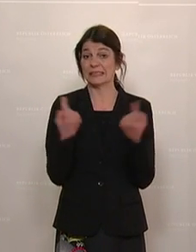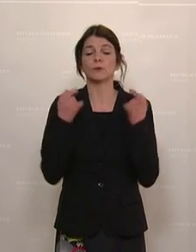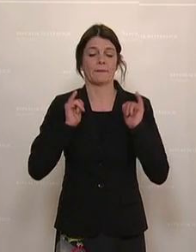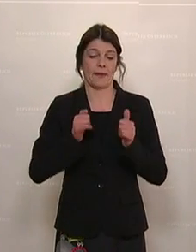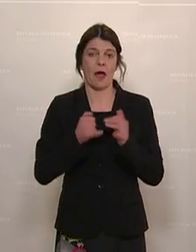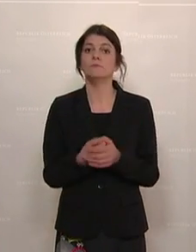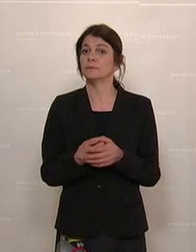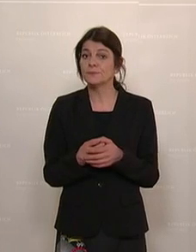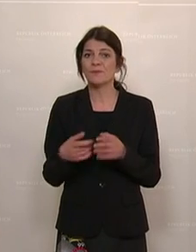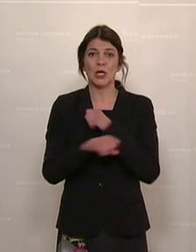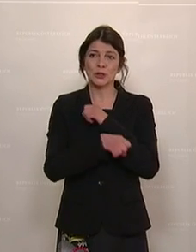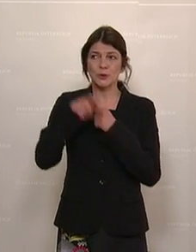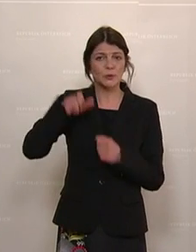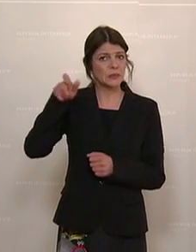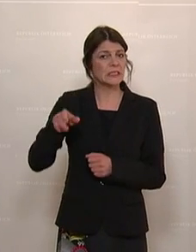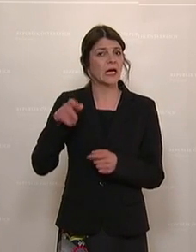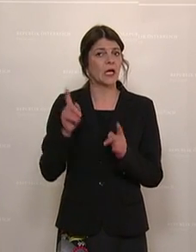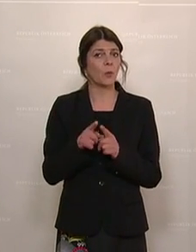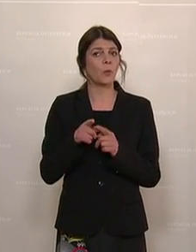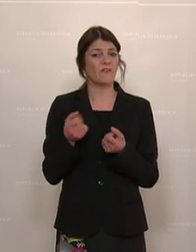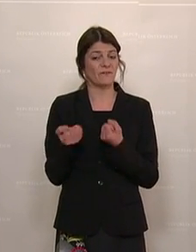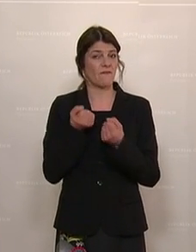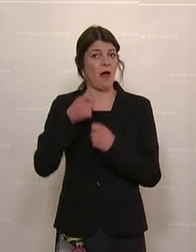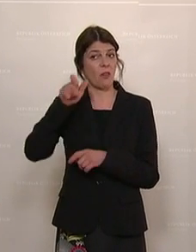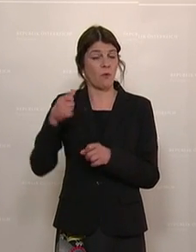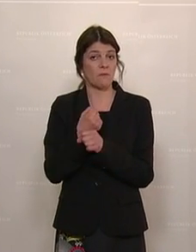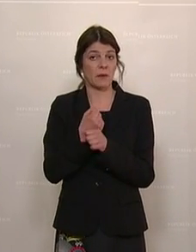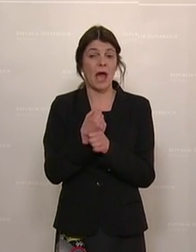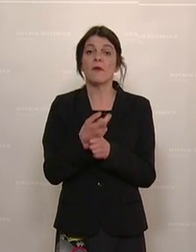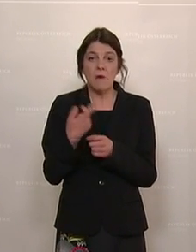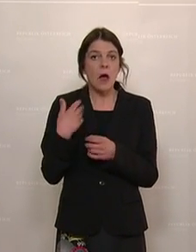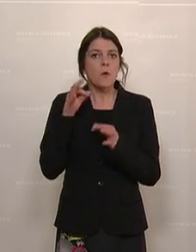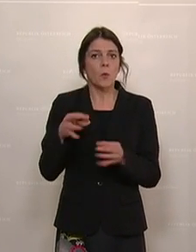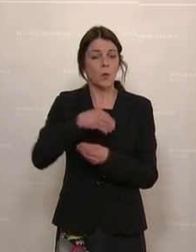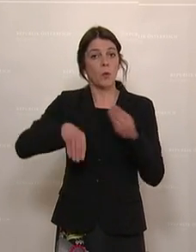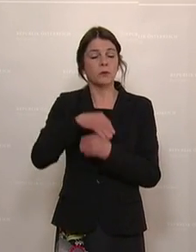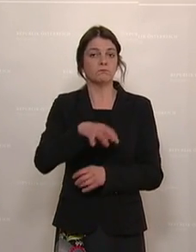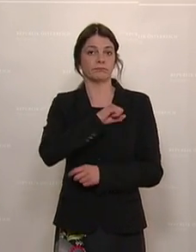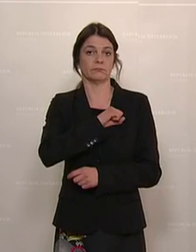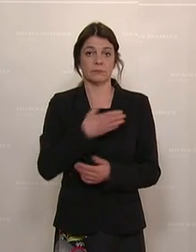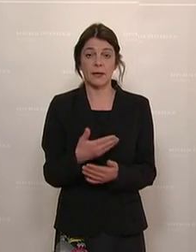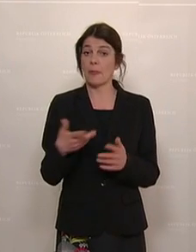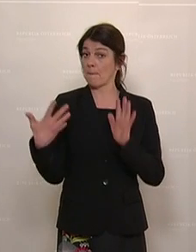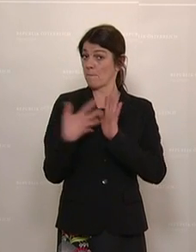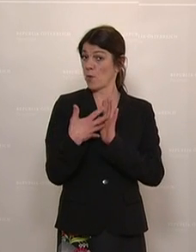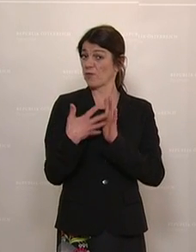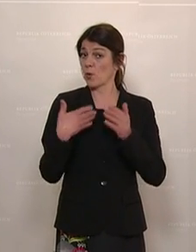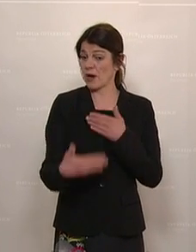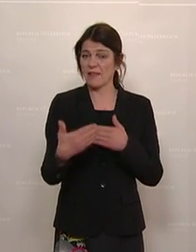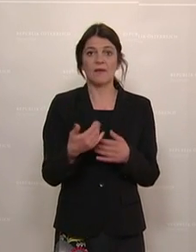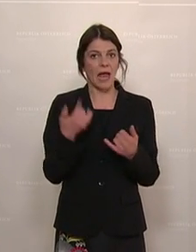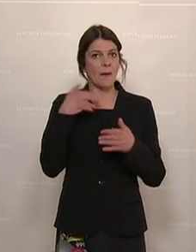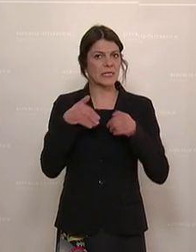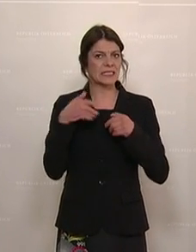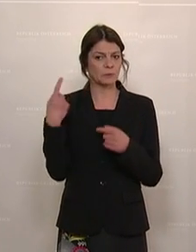Situation, die, glaube ich, auch die Studierenden und auch die in der Verwaltung Tätigen wirklich gut gemeistert haben. Die Prüfungsaktivität, der Minister hat es